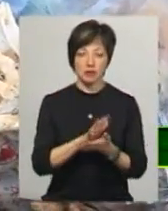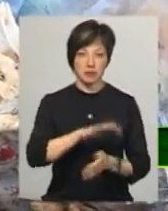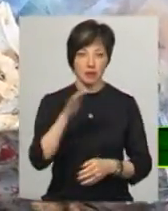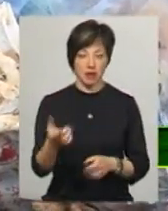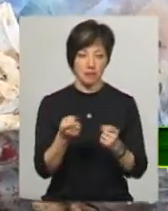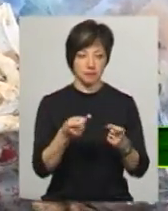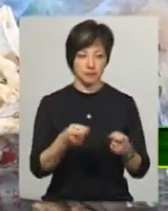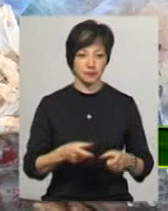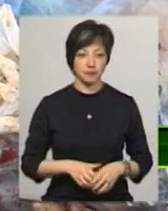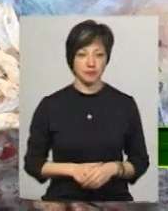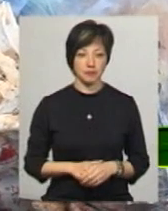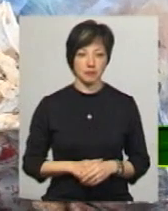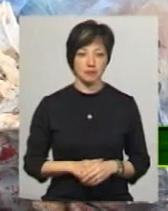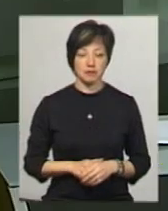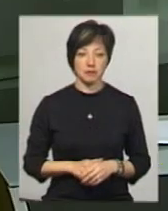побутових відходів.